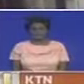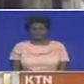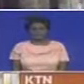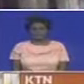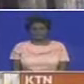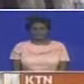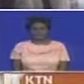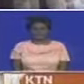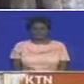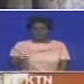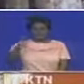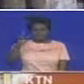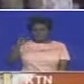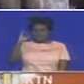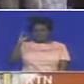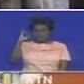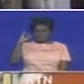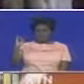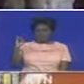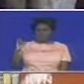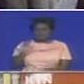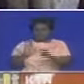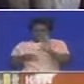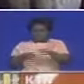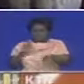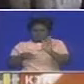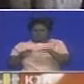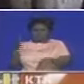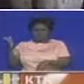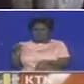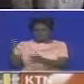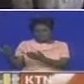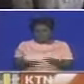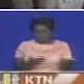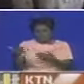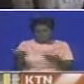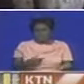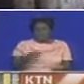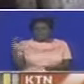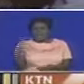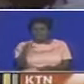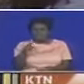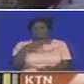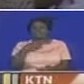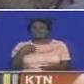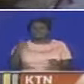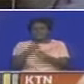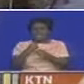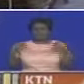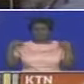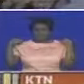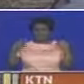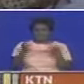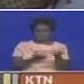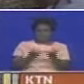Up ronal mbele NI fundi wa nguo hapa anapa wja kila Mara Waka kush nguo zao NI mfy biashara wa